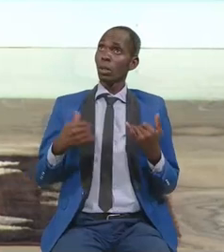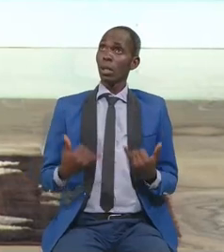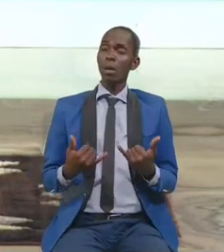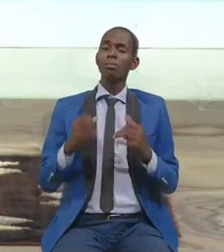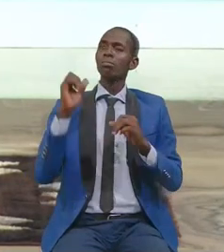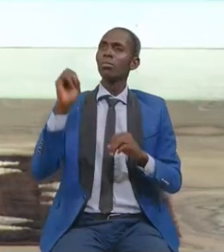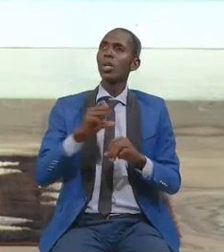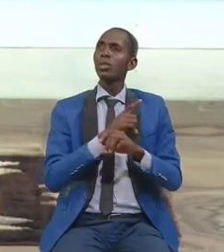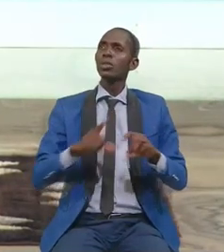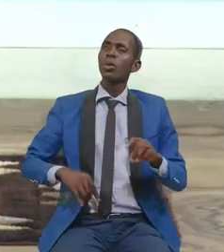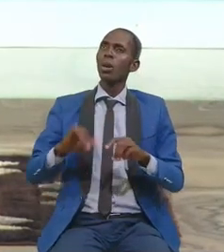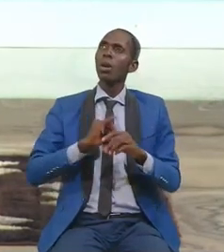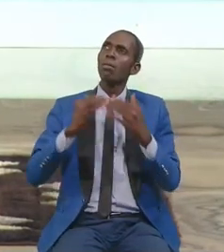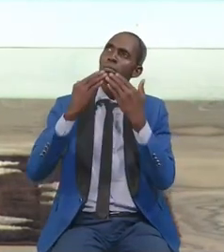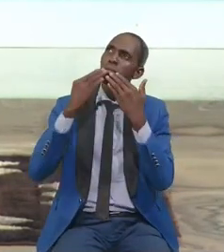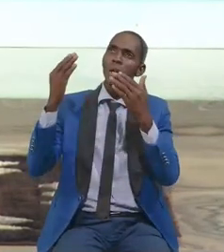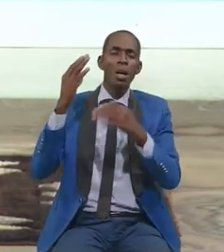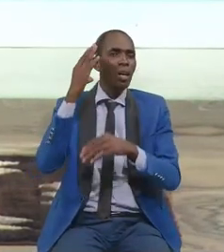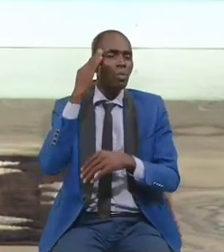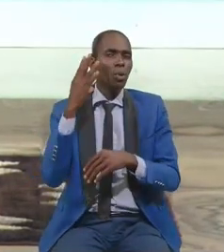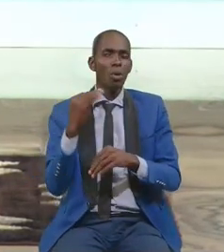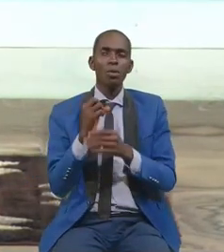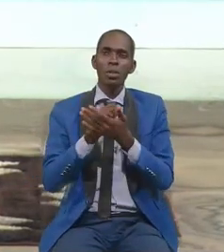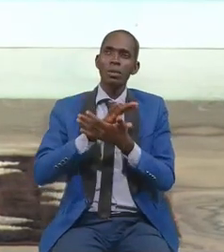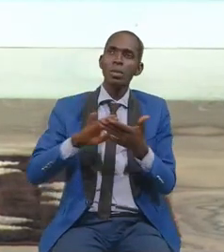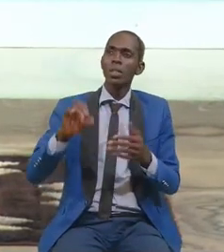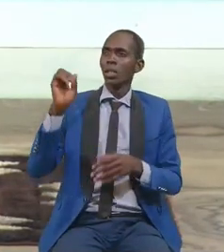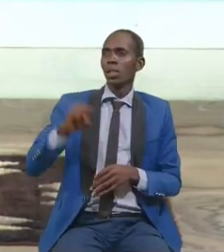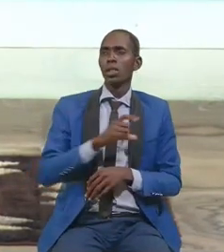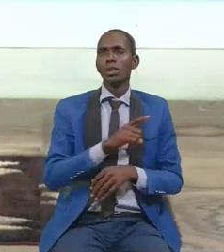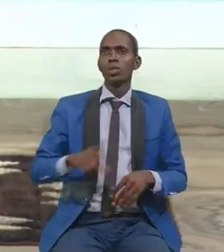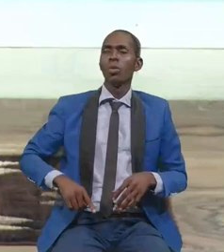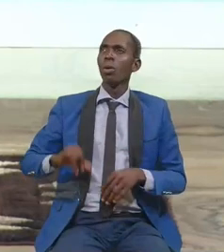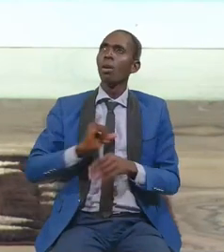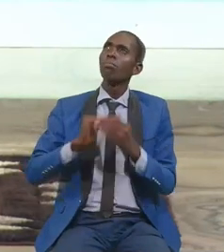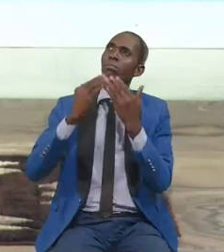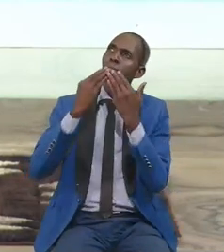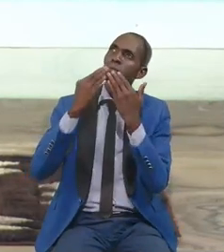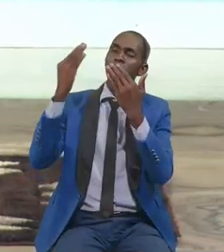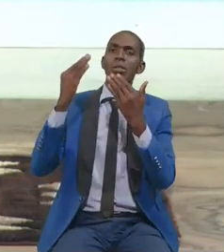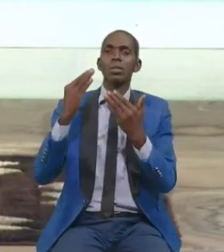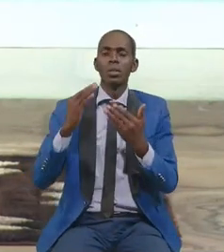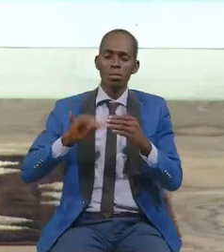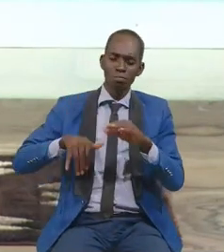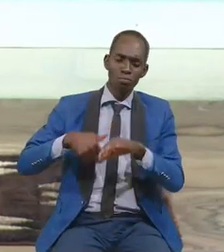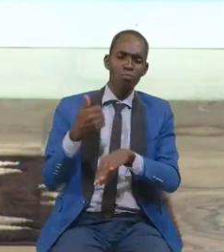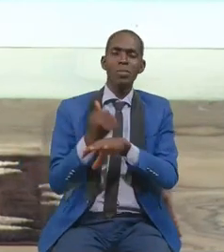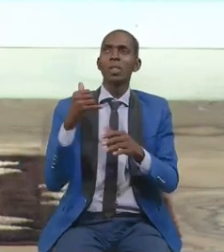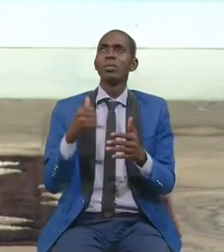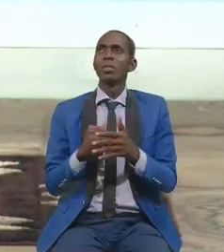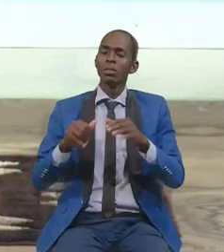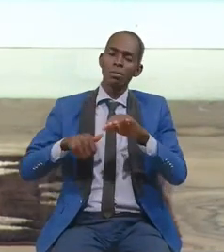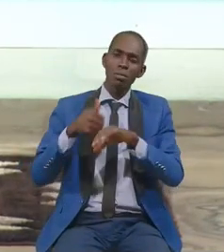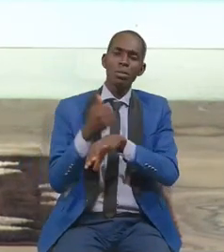merci. L'expérience de la sanctification. Oui, Seigneur, je te dis merci. Il faut le confirmer, il faut le confirmer, il faut le confirmer.